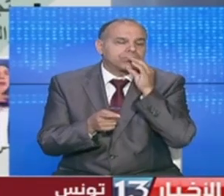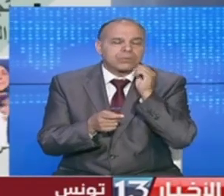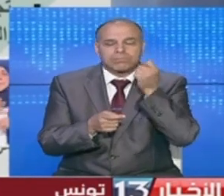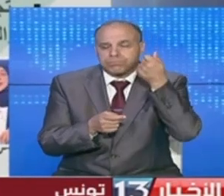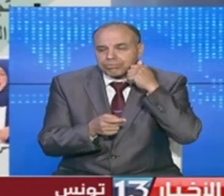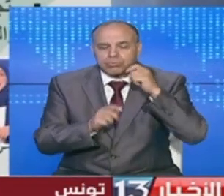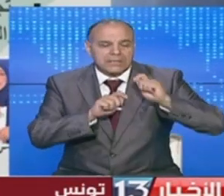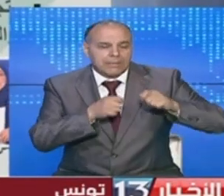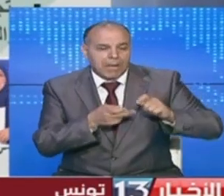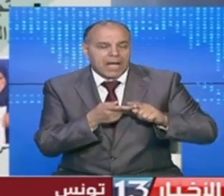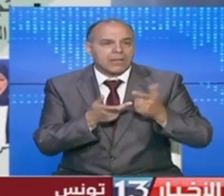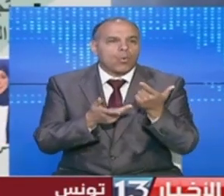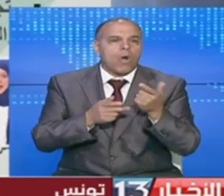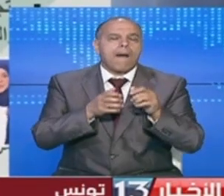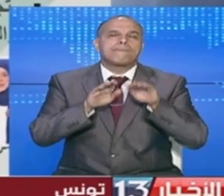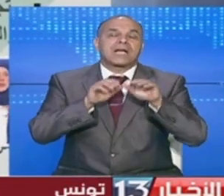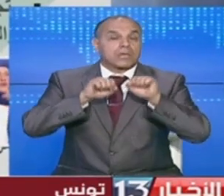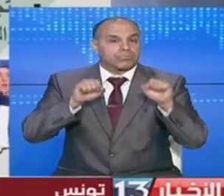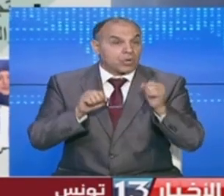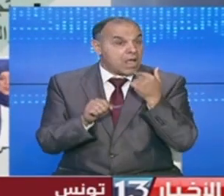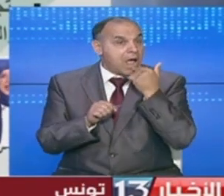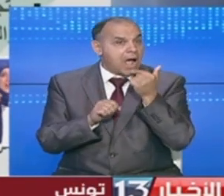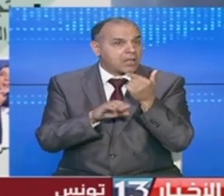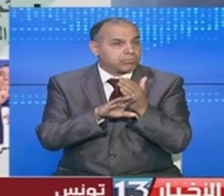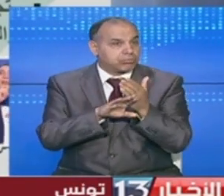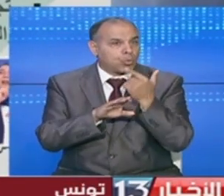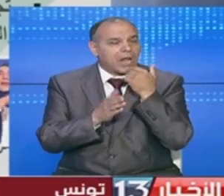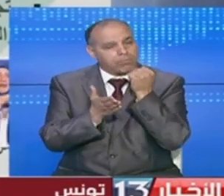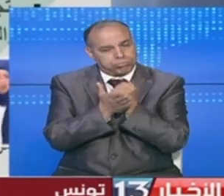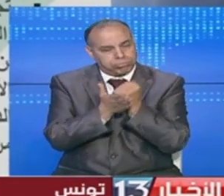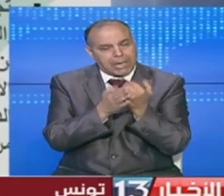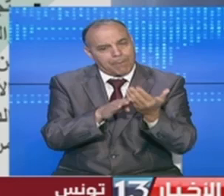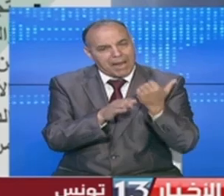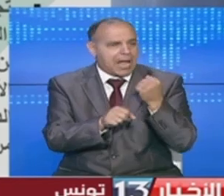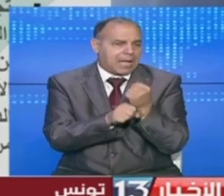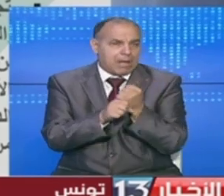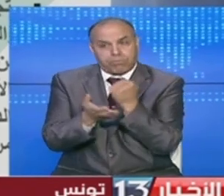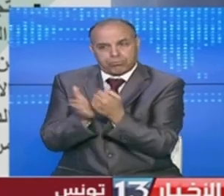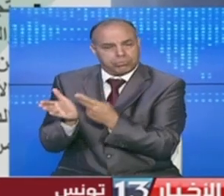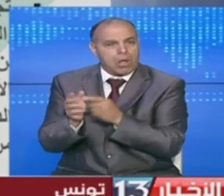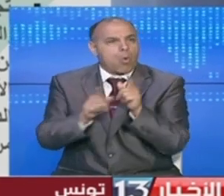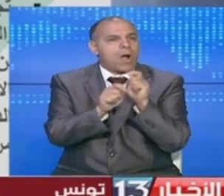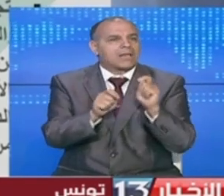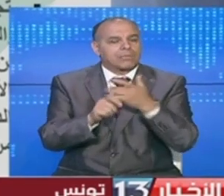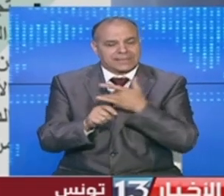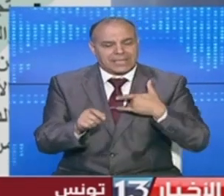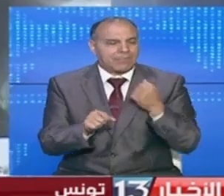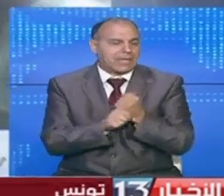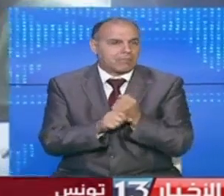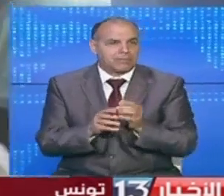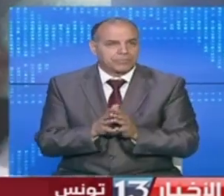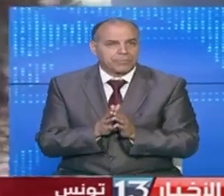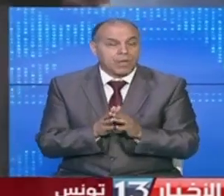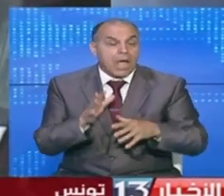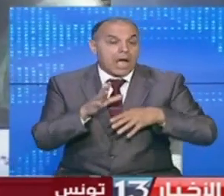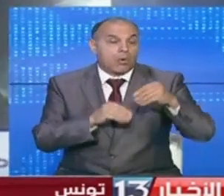والملابس والأحذية والمغازات الكبرى على أن يتم الحصول على تراخيص مسبقة للعمل واحترام ظروف السلامة المهنية.